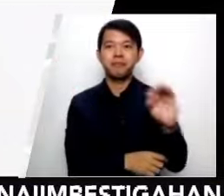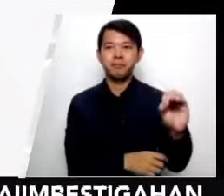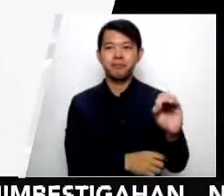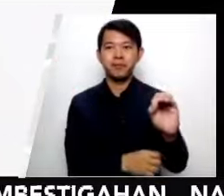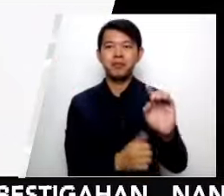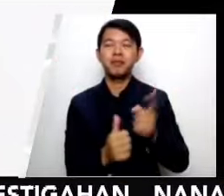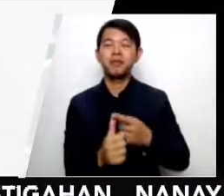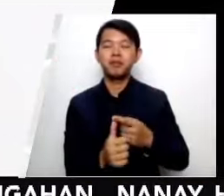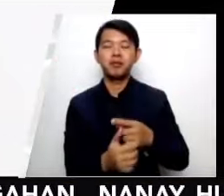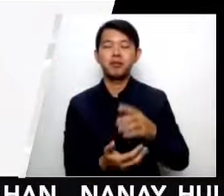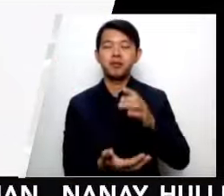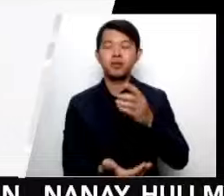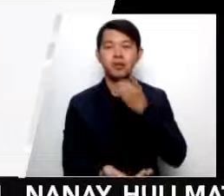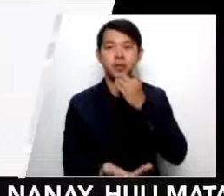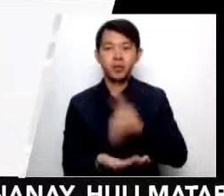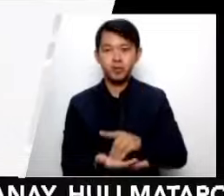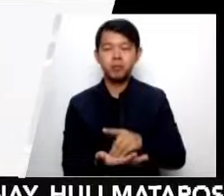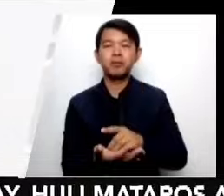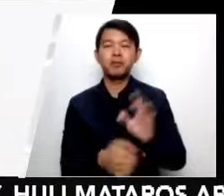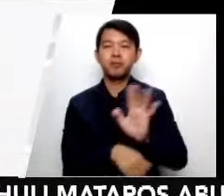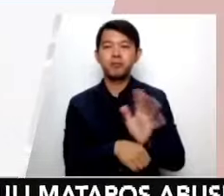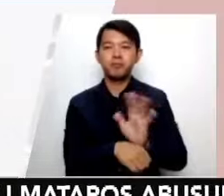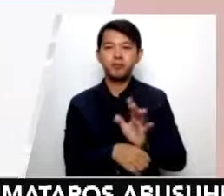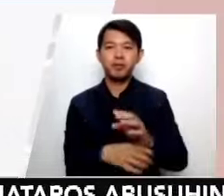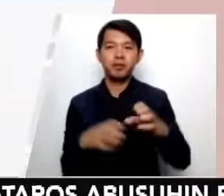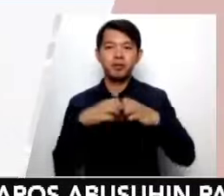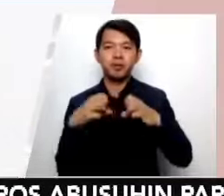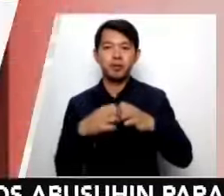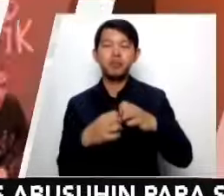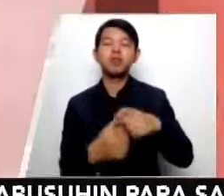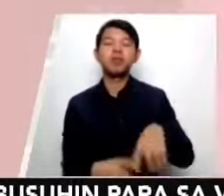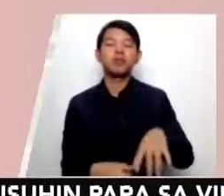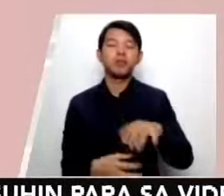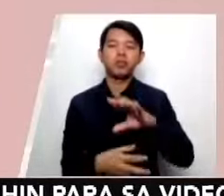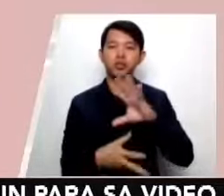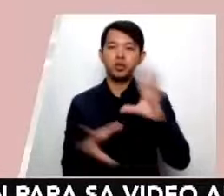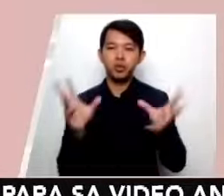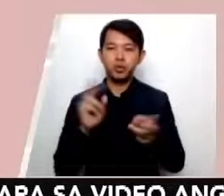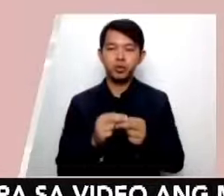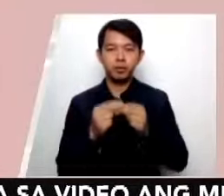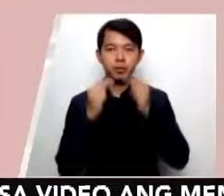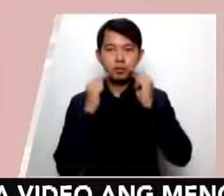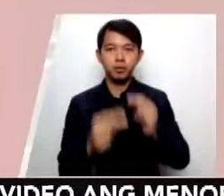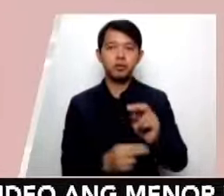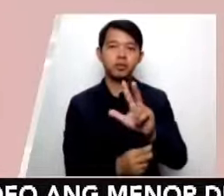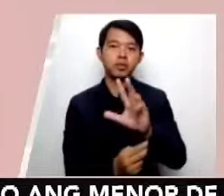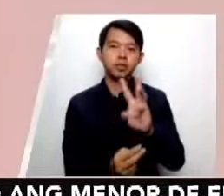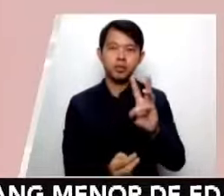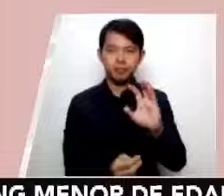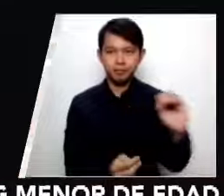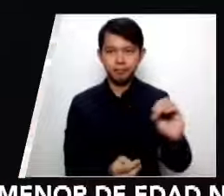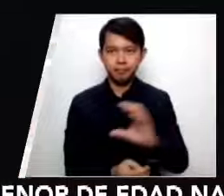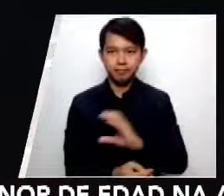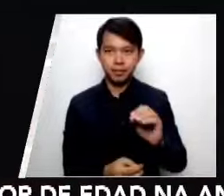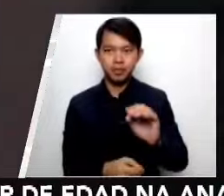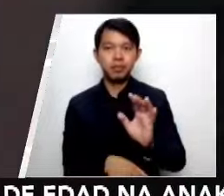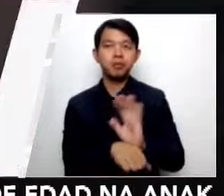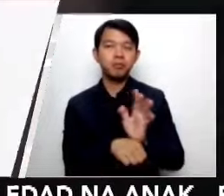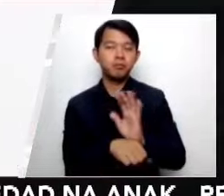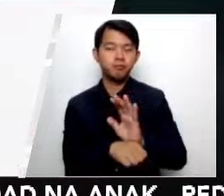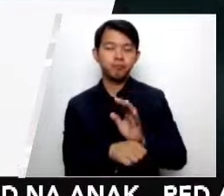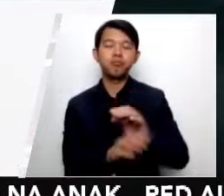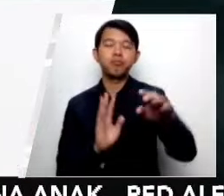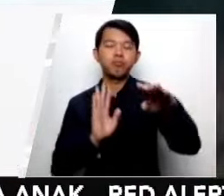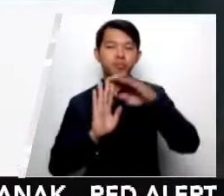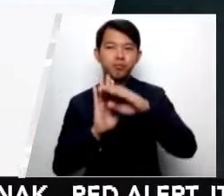ng GMA Integrated News 360. Wagi rin sa iba't ibang kategorya ang GMA Public Affairs. Gold